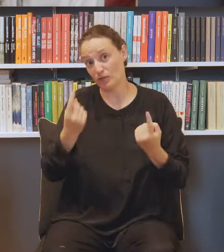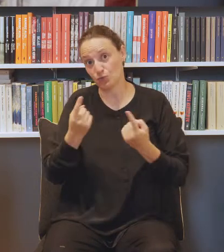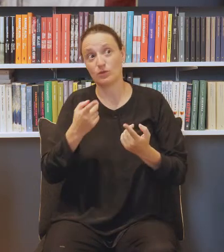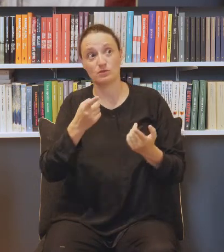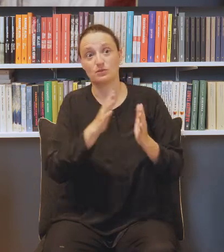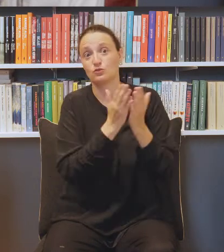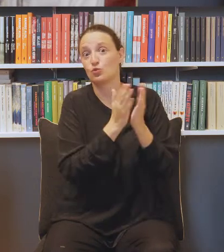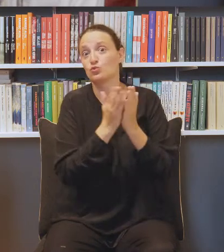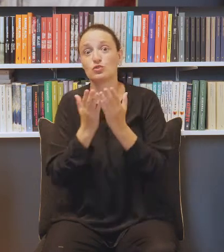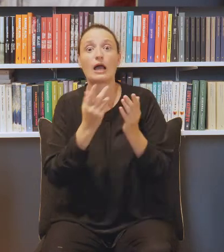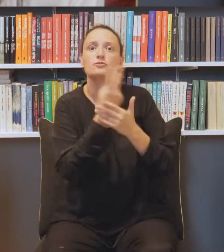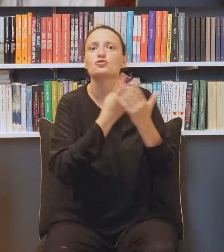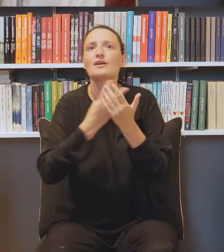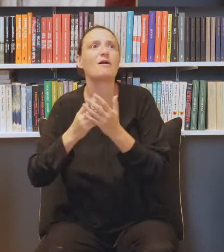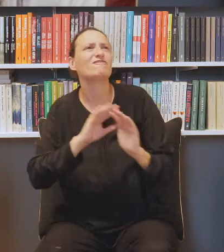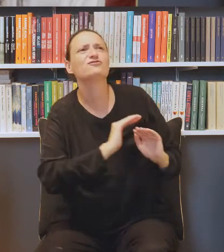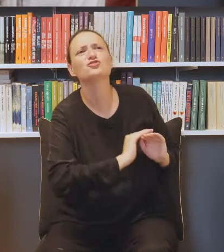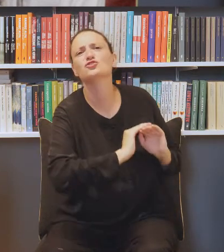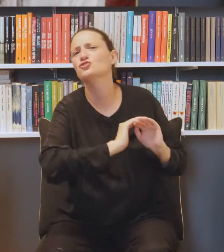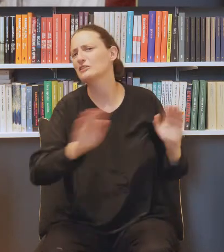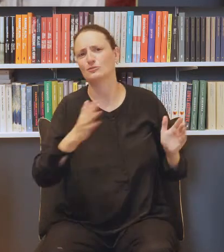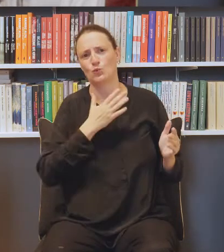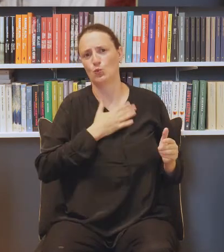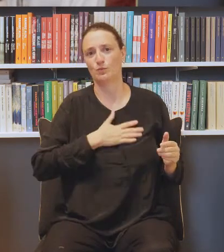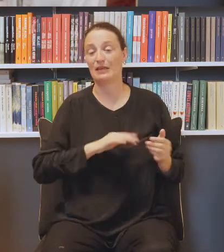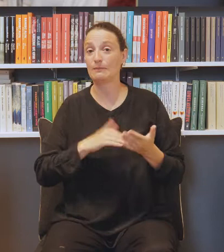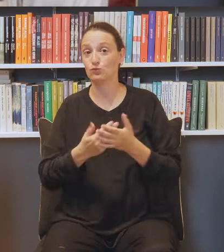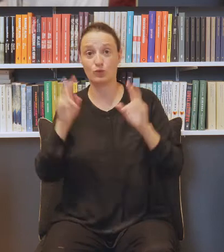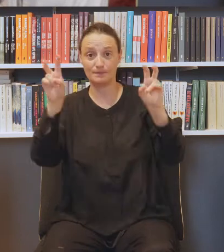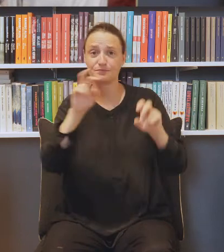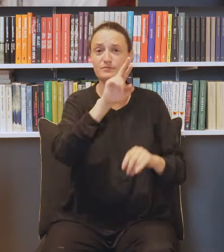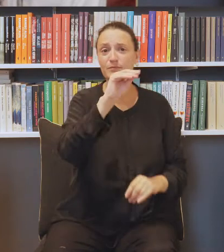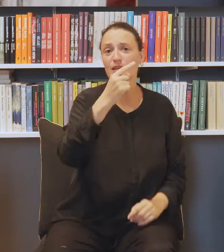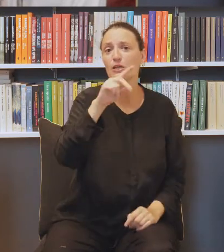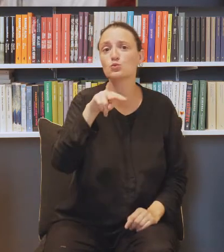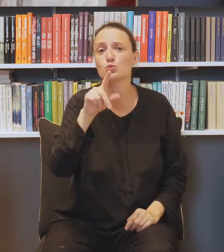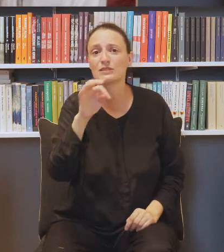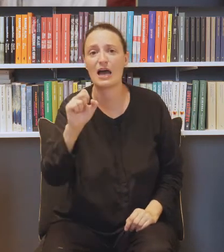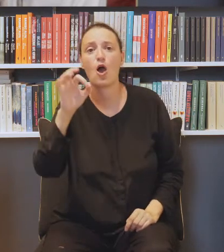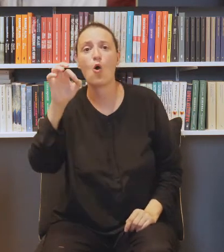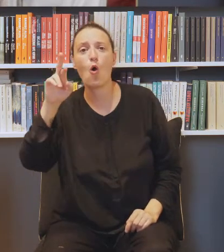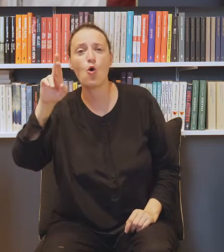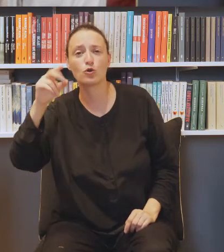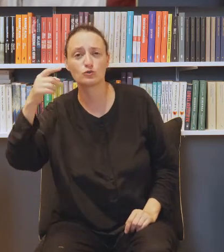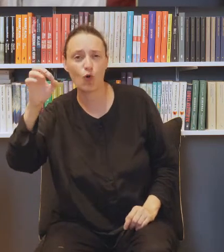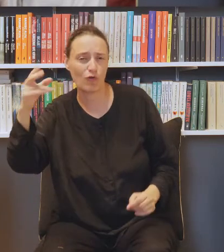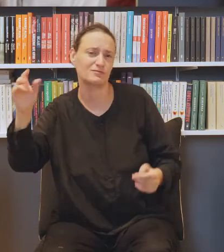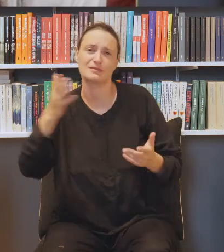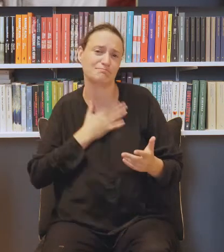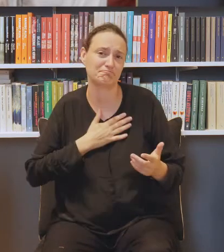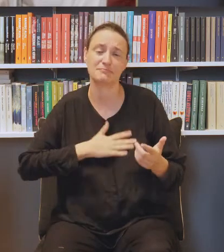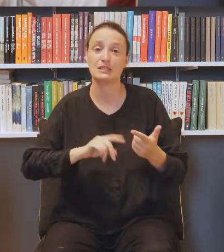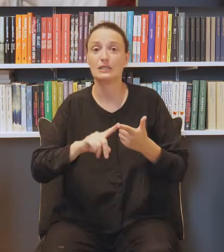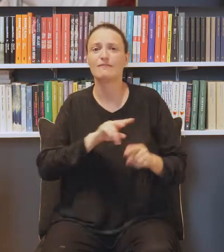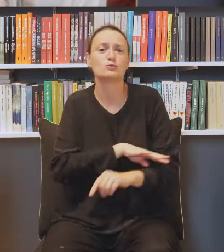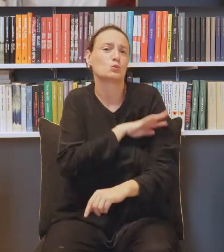No i na przykład Uli też się podoba wszystko, bo podoba jej się Reduta Ordona, jest wzruszająca, podobają mi się Kamienie na szanie, to są wzruszające.